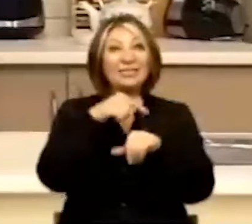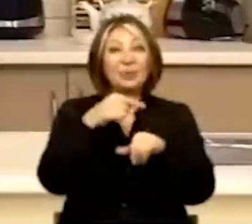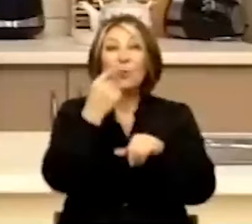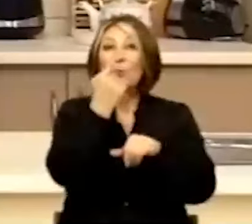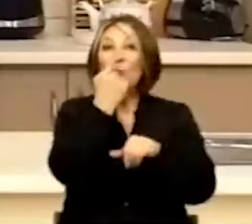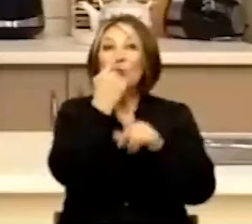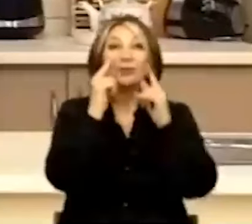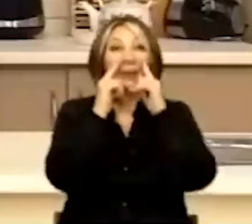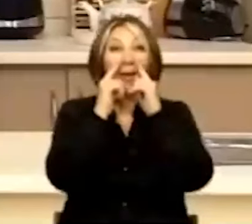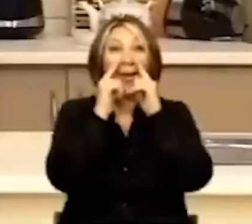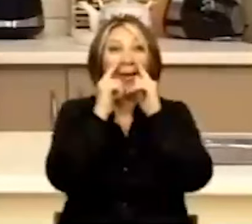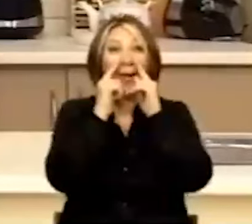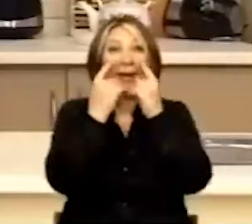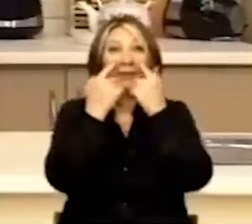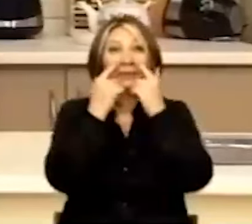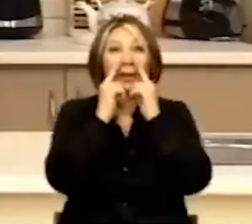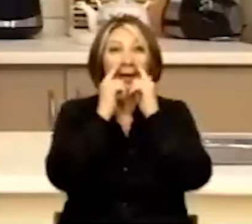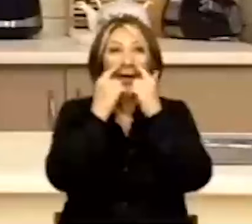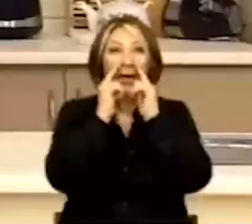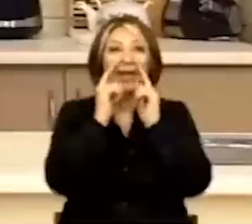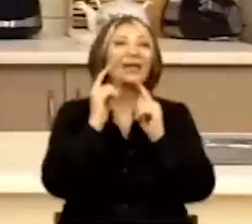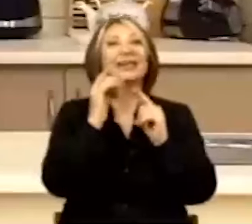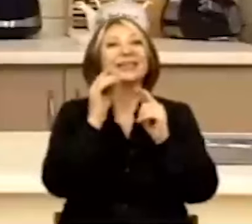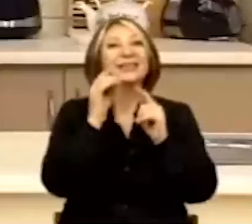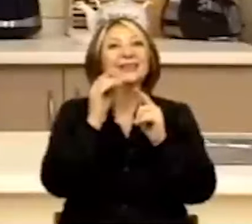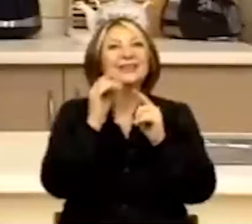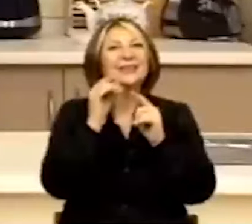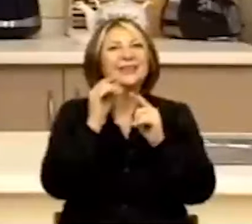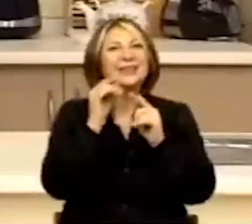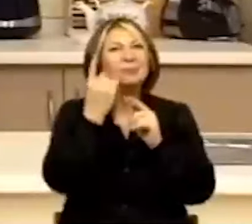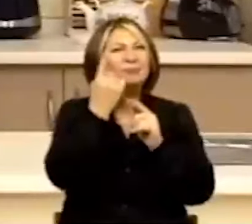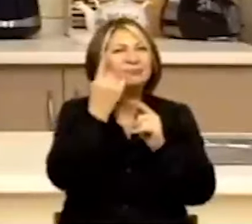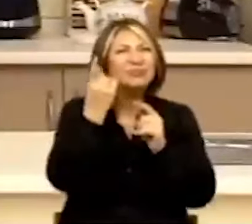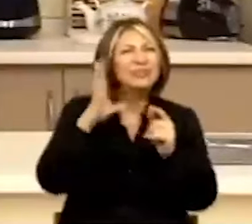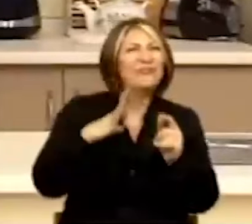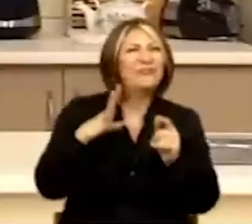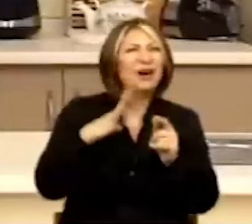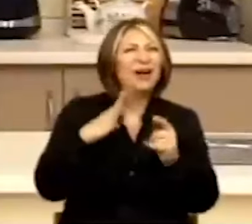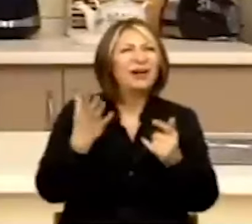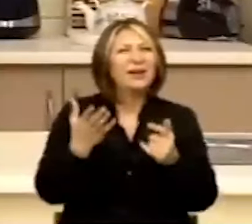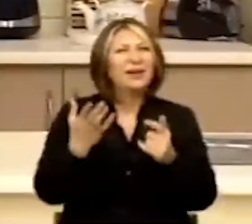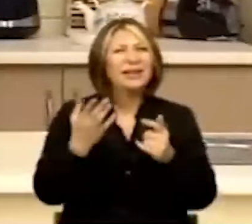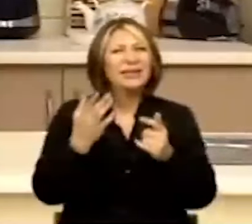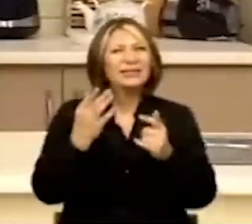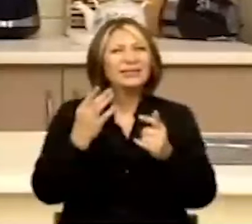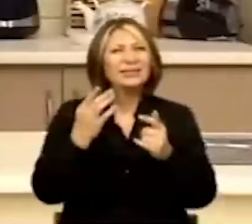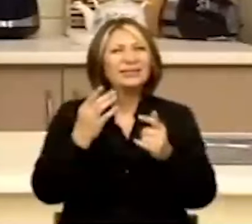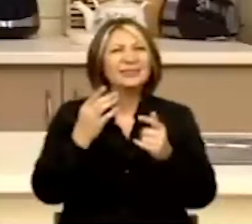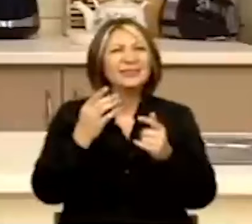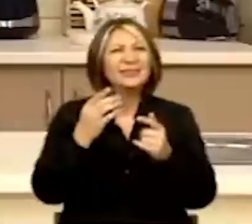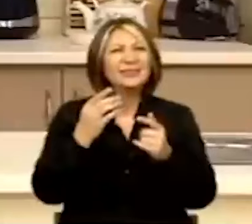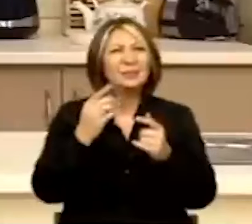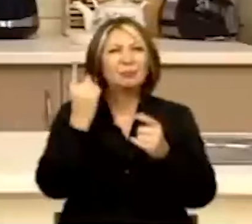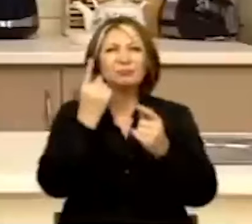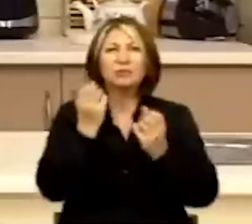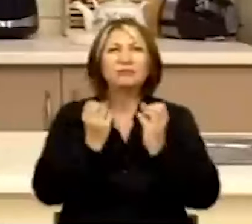burun kanatlarımızın dış yüzünde grelin ve fenitalamin salgısını tetikleyen